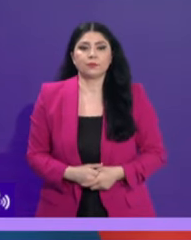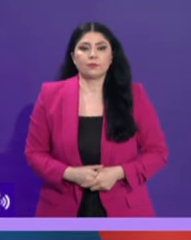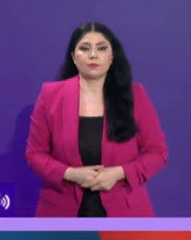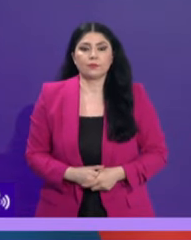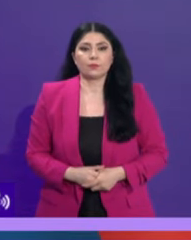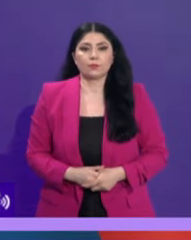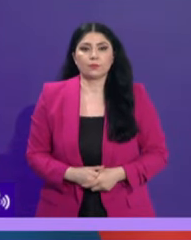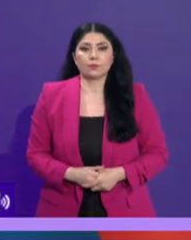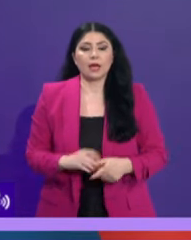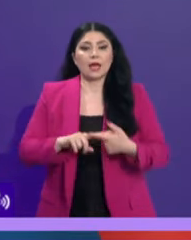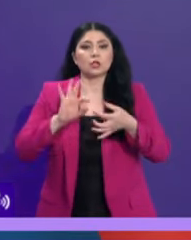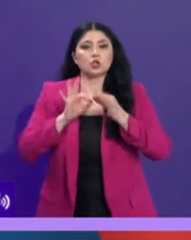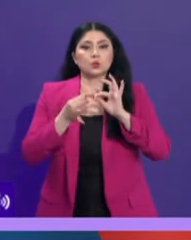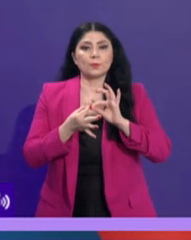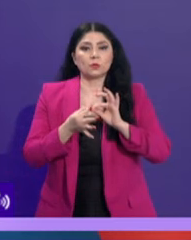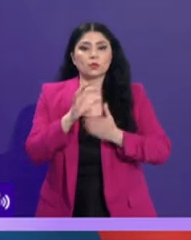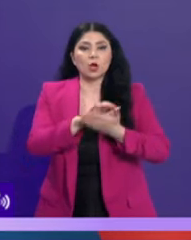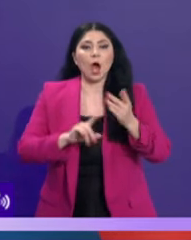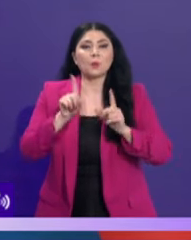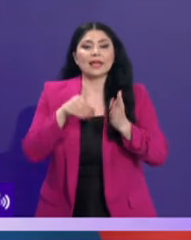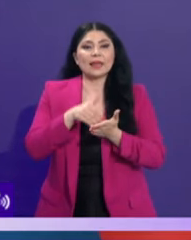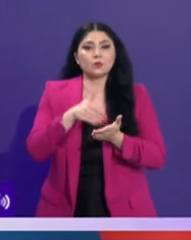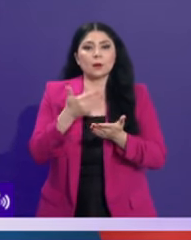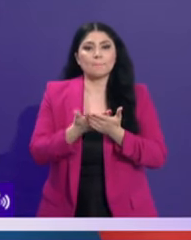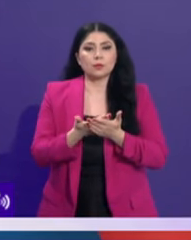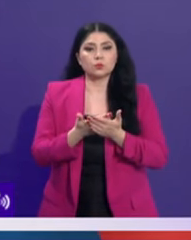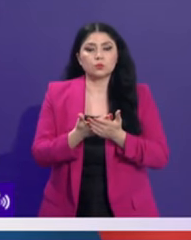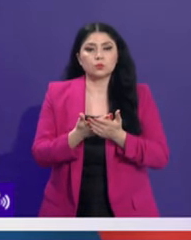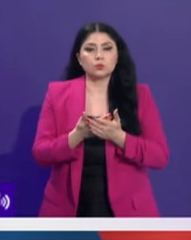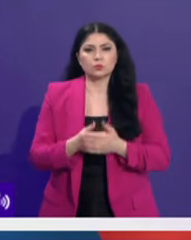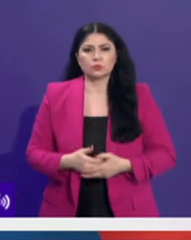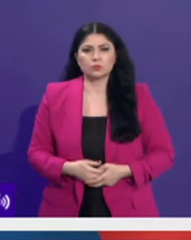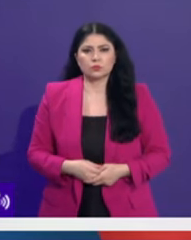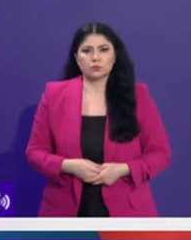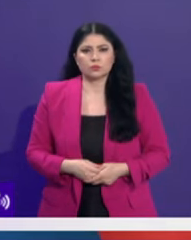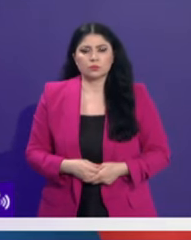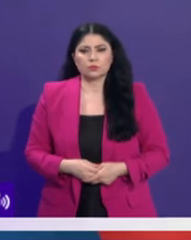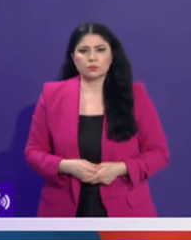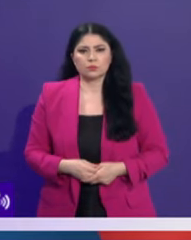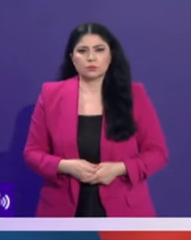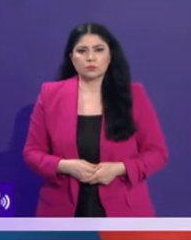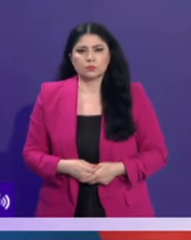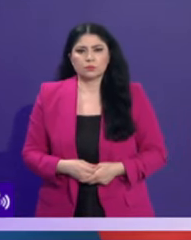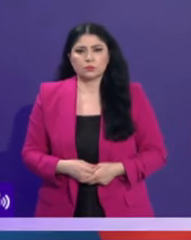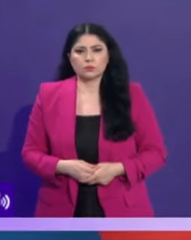Lămurim și subiectul decontării unor cheltuieli pentru ochelari și dăm posibilitatea